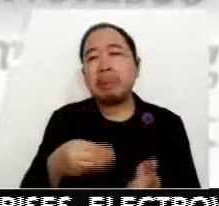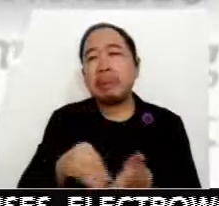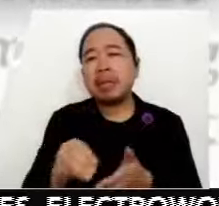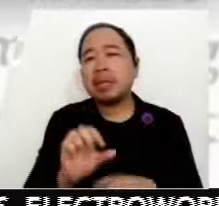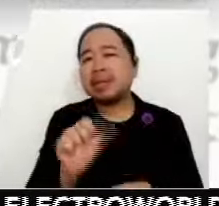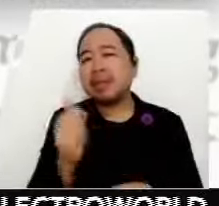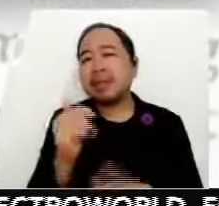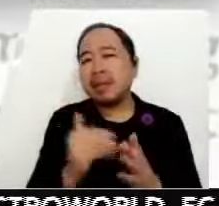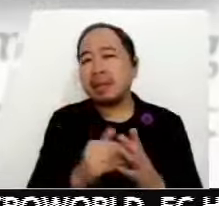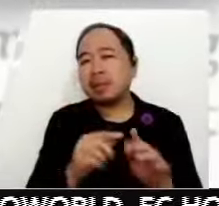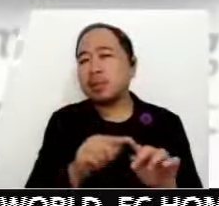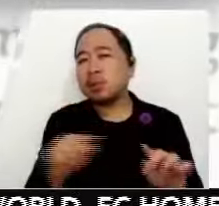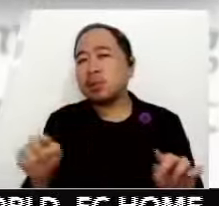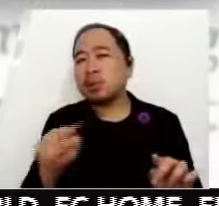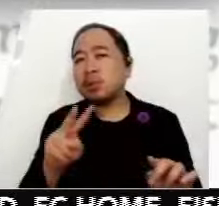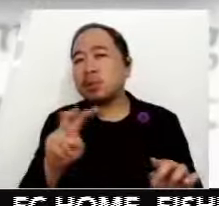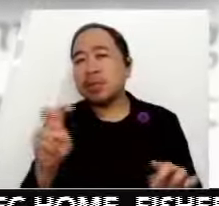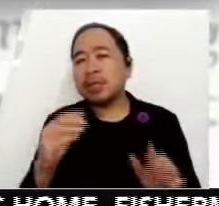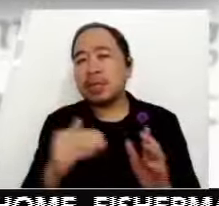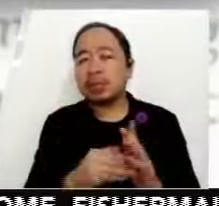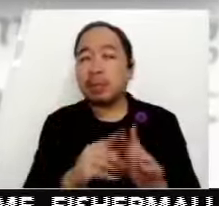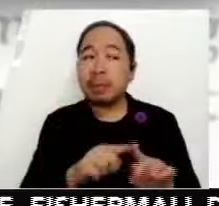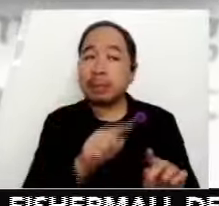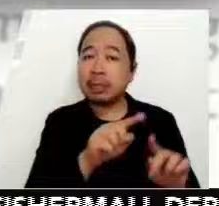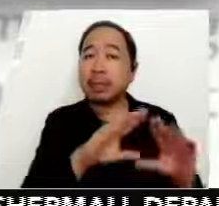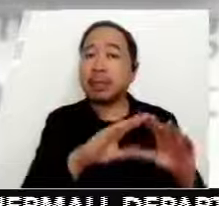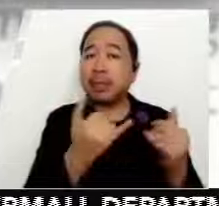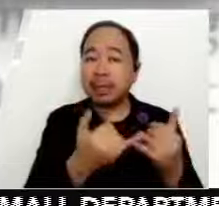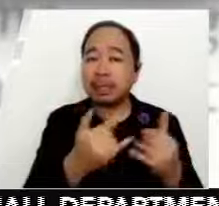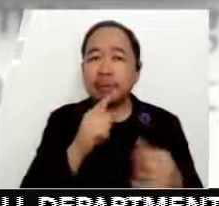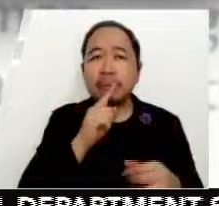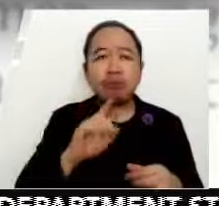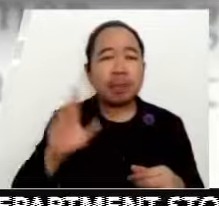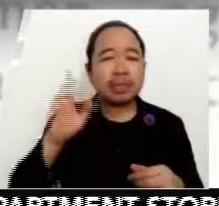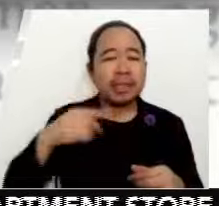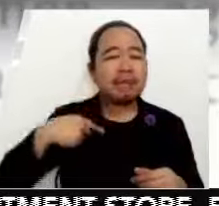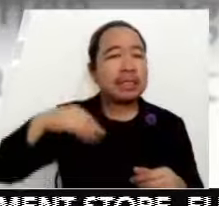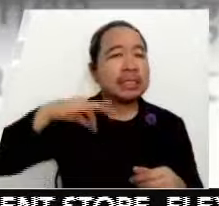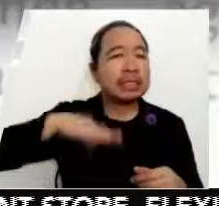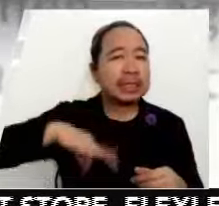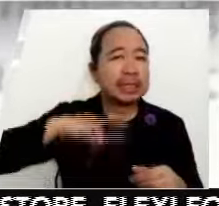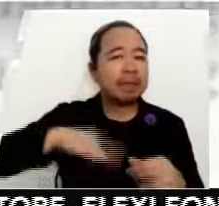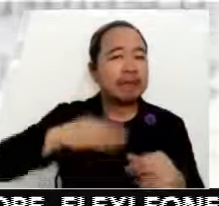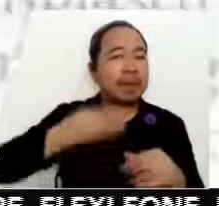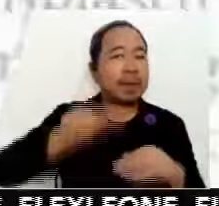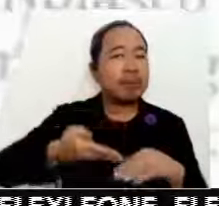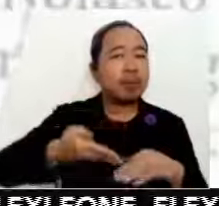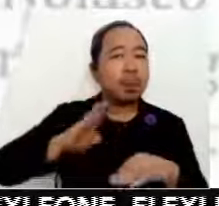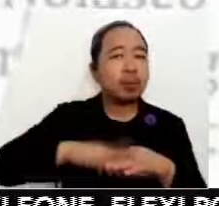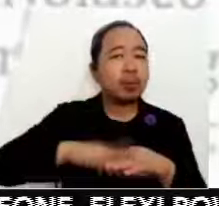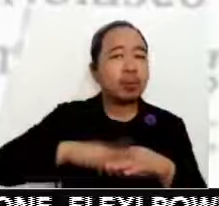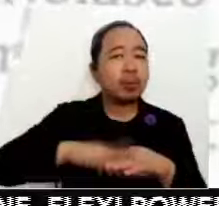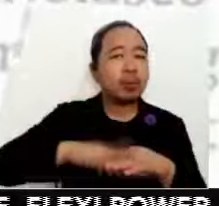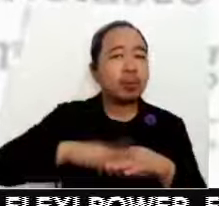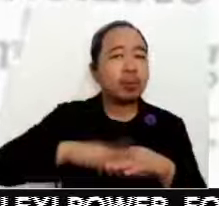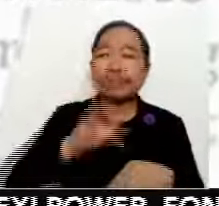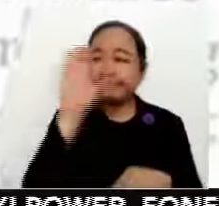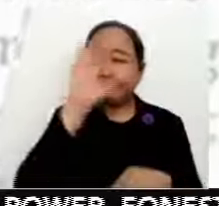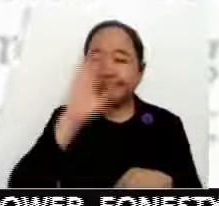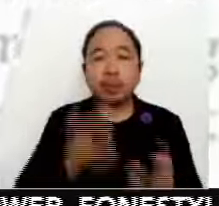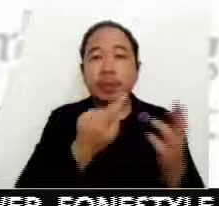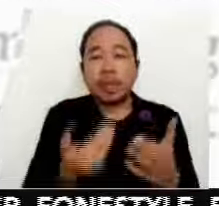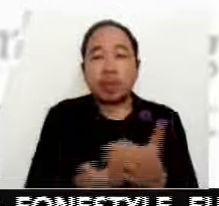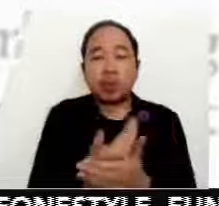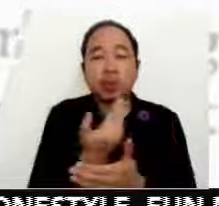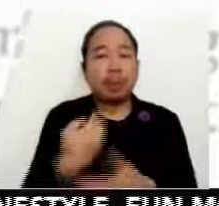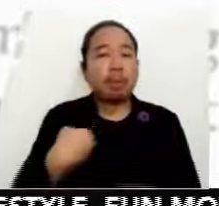pesos. Nangangako ang kumpanya ng mga incentive at bonus kung magre-recruit ka pa ng mga bagong miyembro. Investment na raw ito,